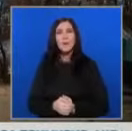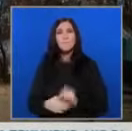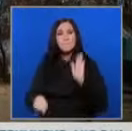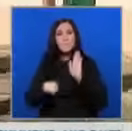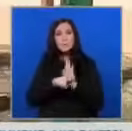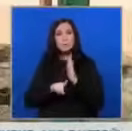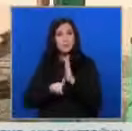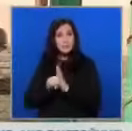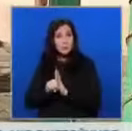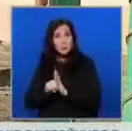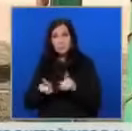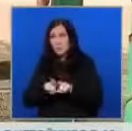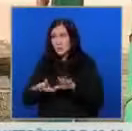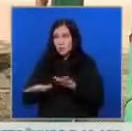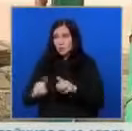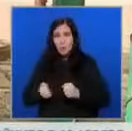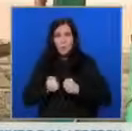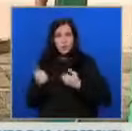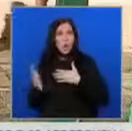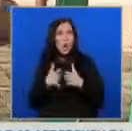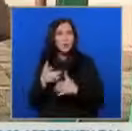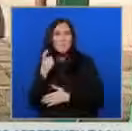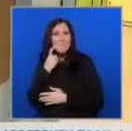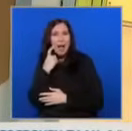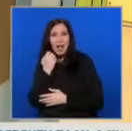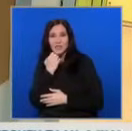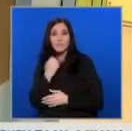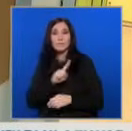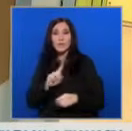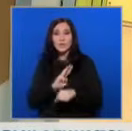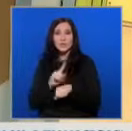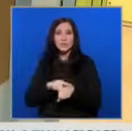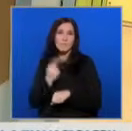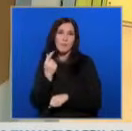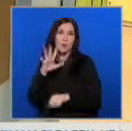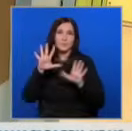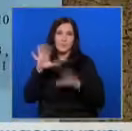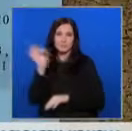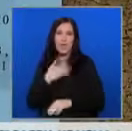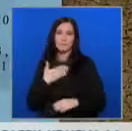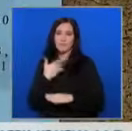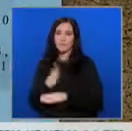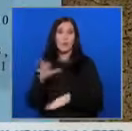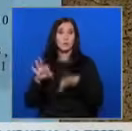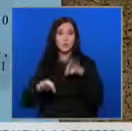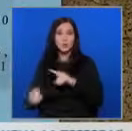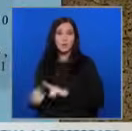Минусовите температури сякаш изплашиха жителите на Белащица. До 13 часа по-малко от 10% от имащите право на